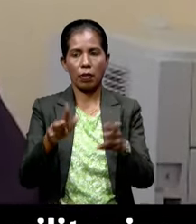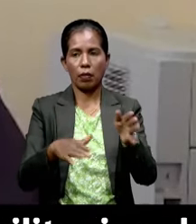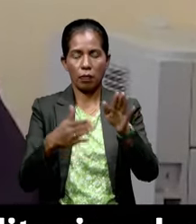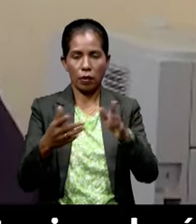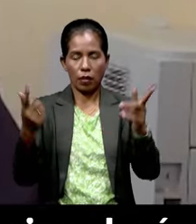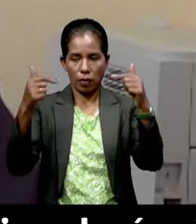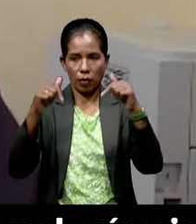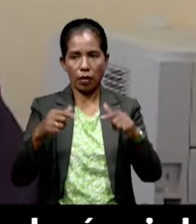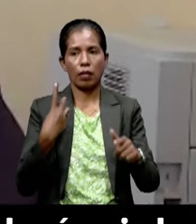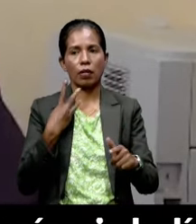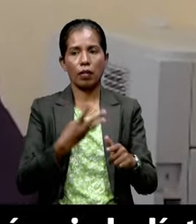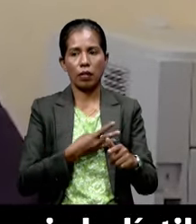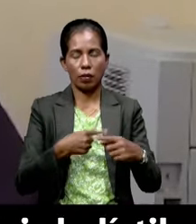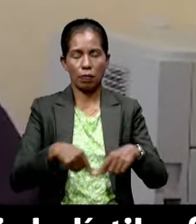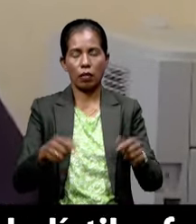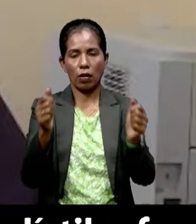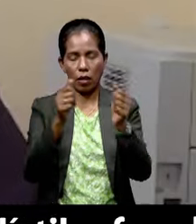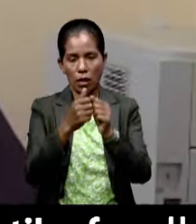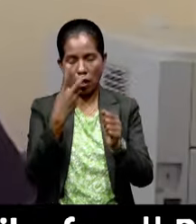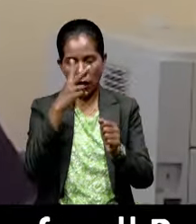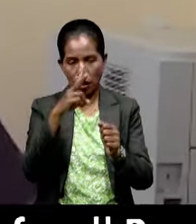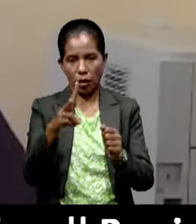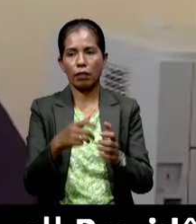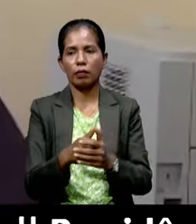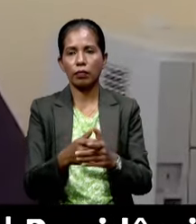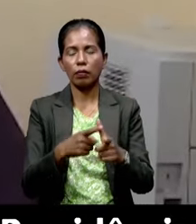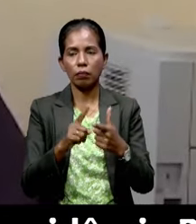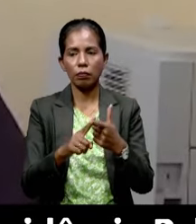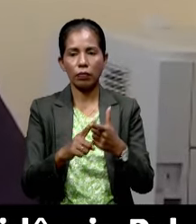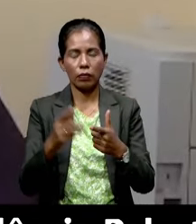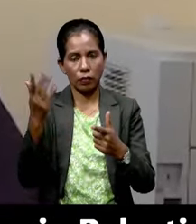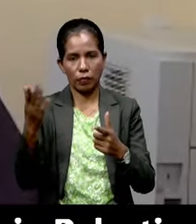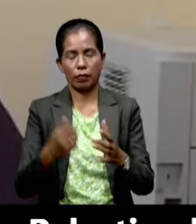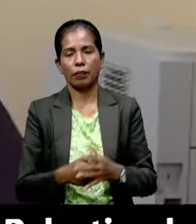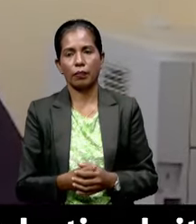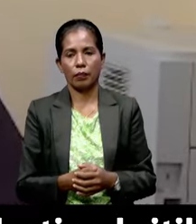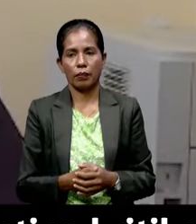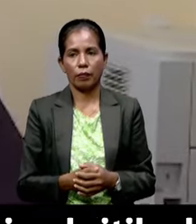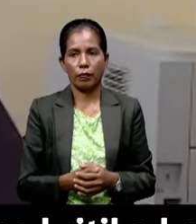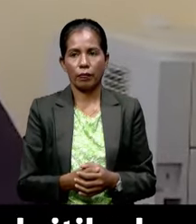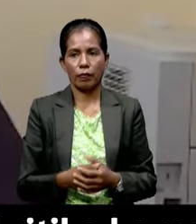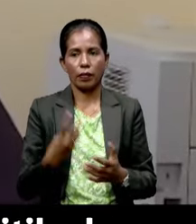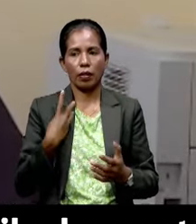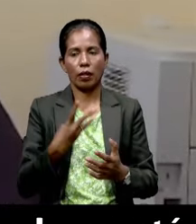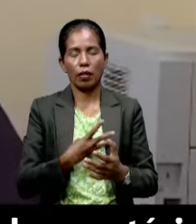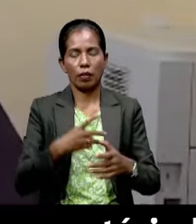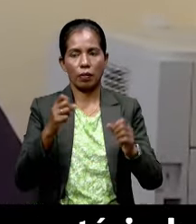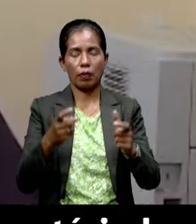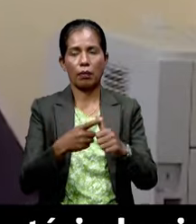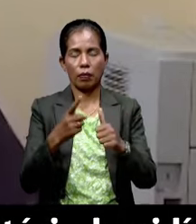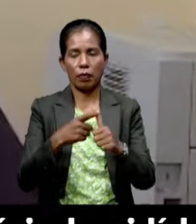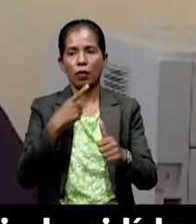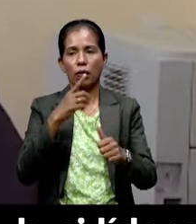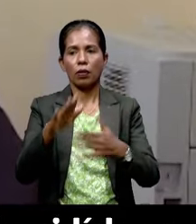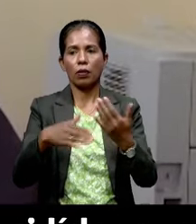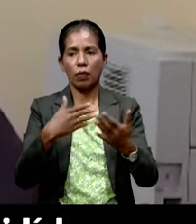mai, ia nema kita pa atau akumpanya. Depois kita akumpanya, ia neba, ita consegue, primeiro ita orienta hoto